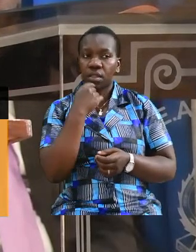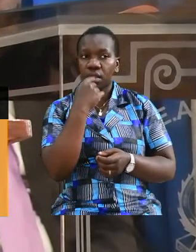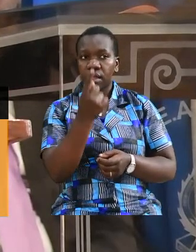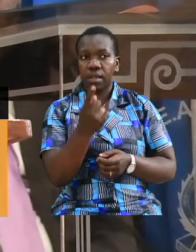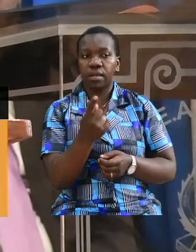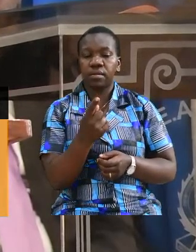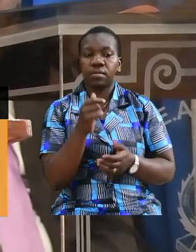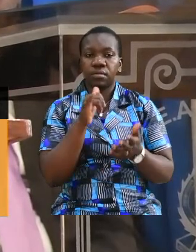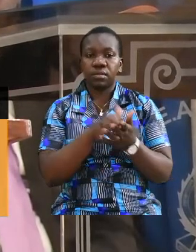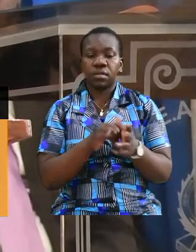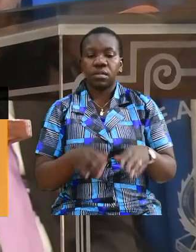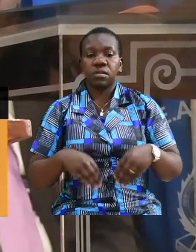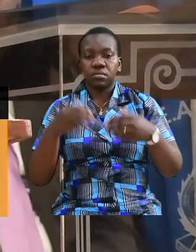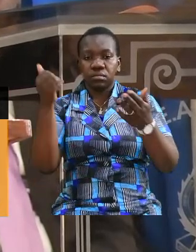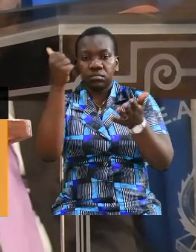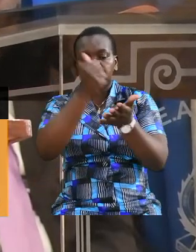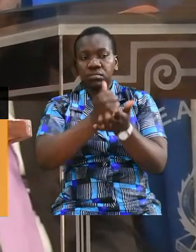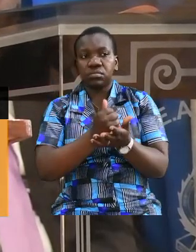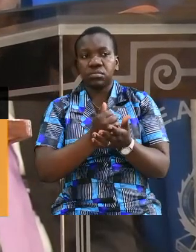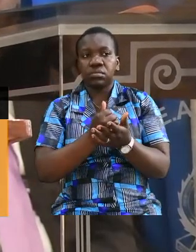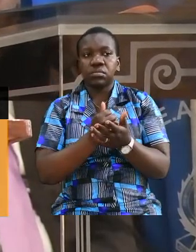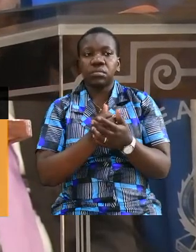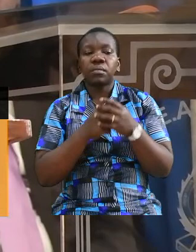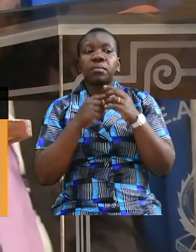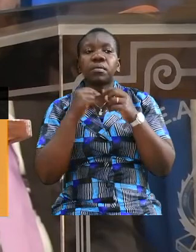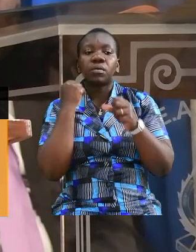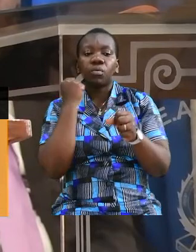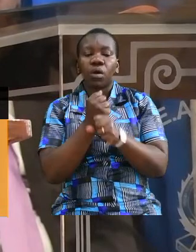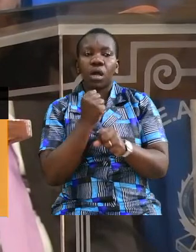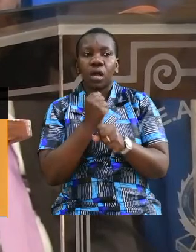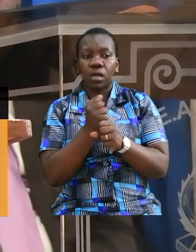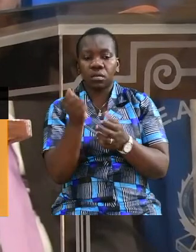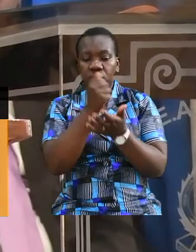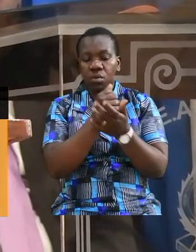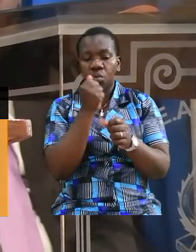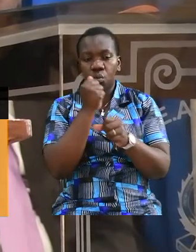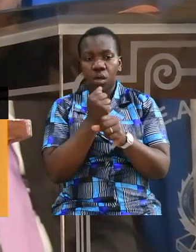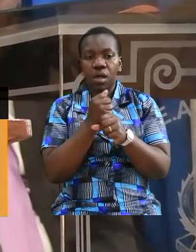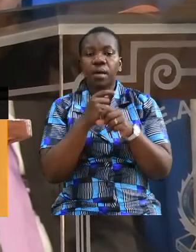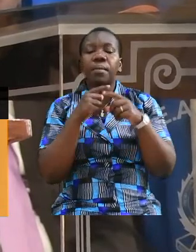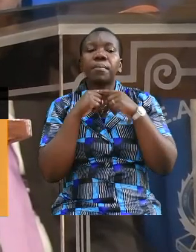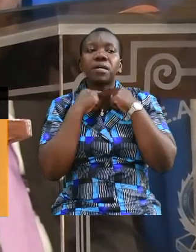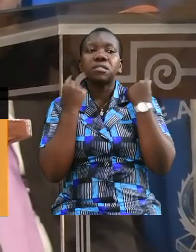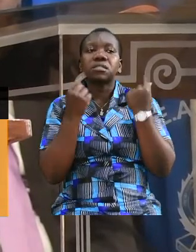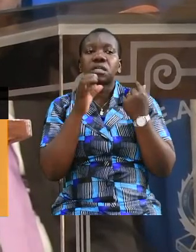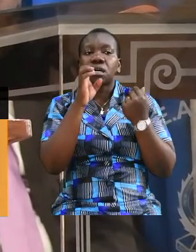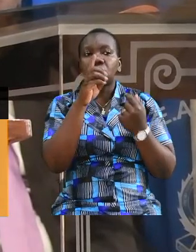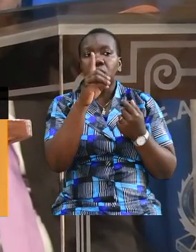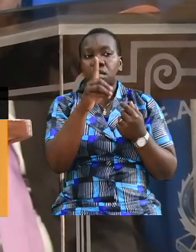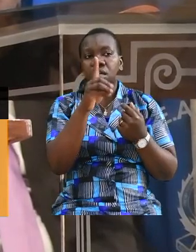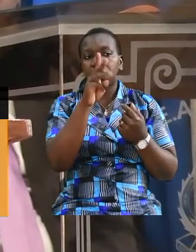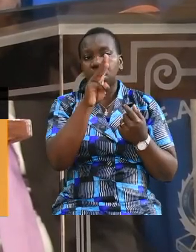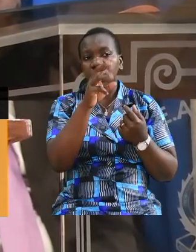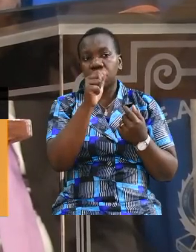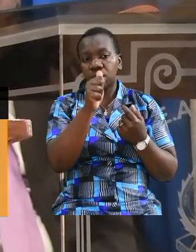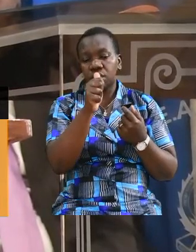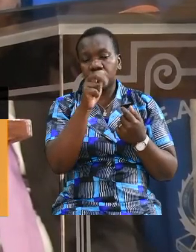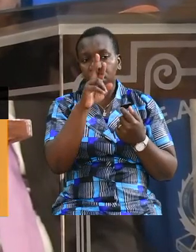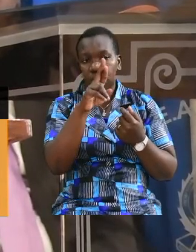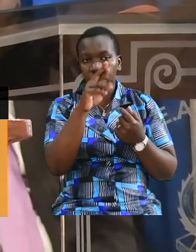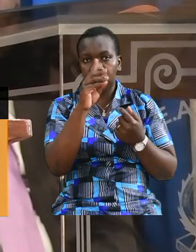ya kuapa kazi wachungaji kwamba mchungaji Edward Gakira Gatehi akiwa mchungaji wa habari